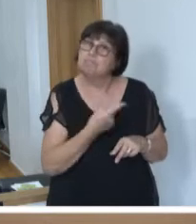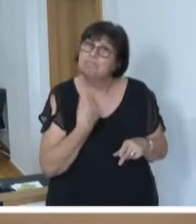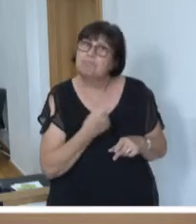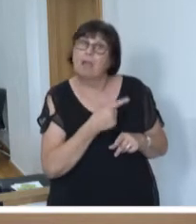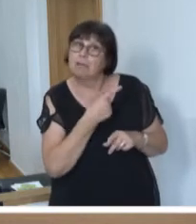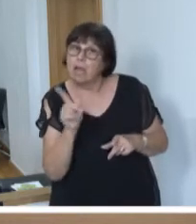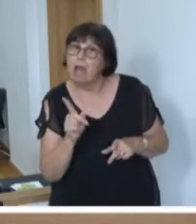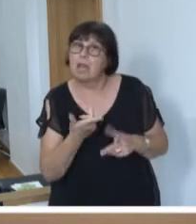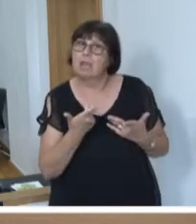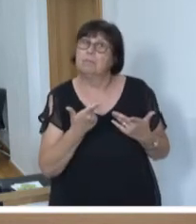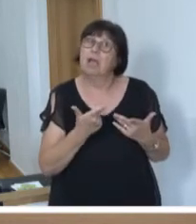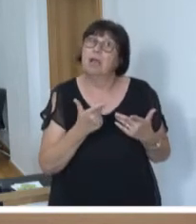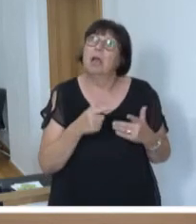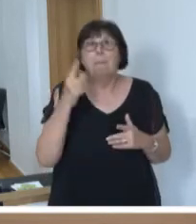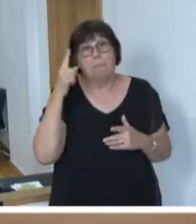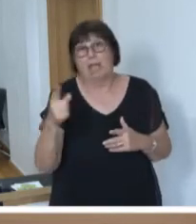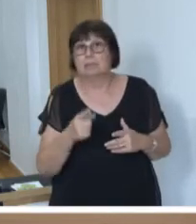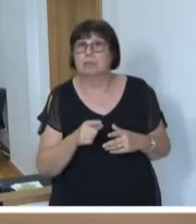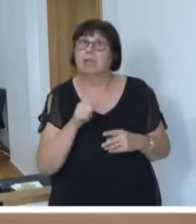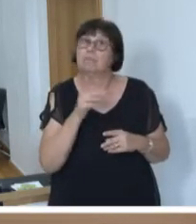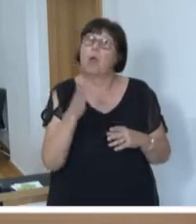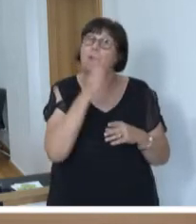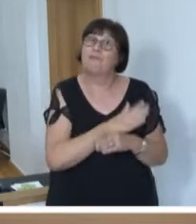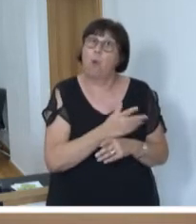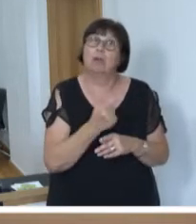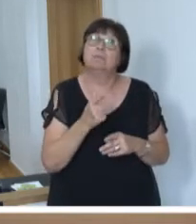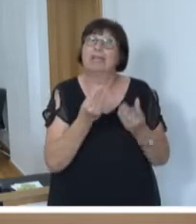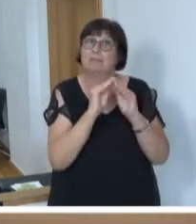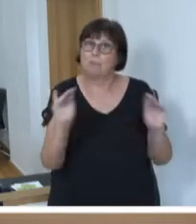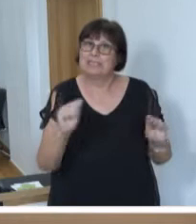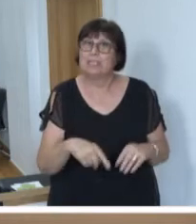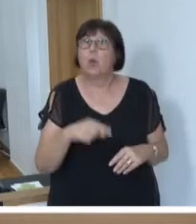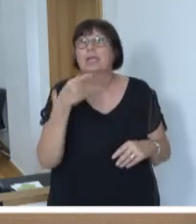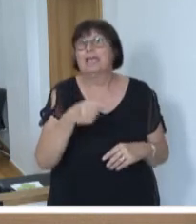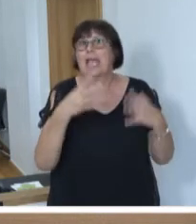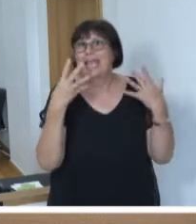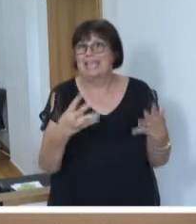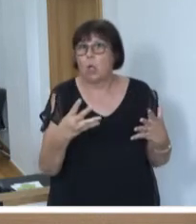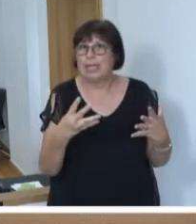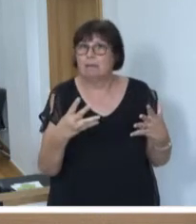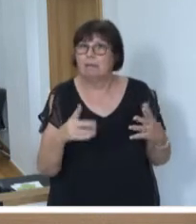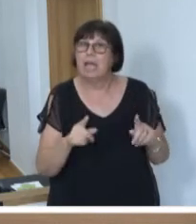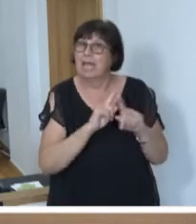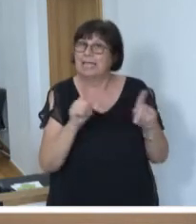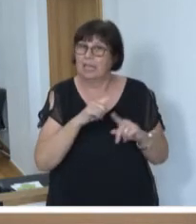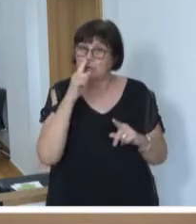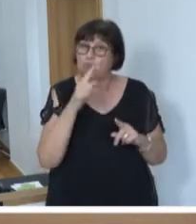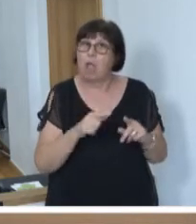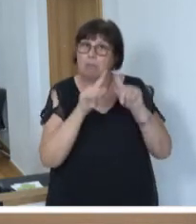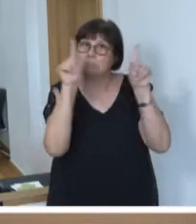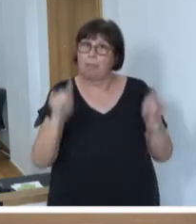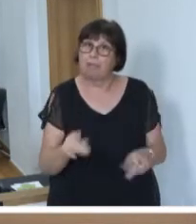vor der Verkündigung, dass G9 kommen wird, im Frühjahr nicht nur ein leeres Blatt in der Schreibtischschublade